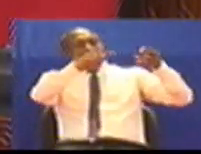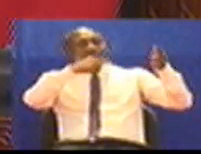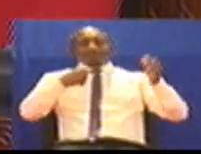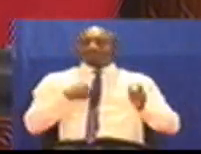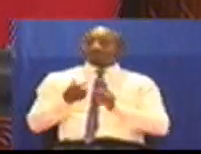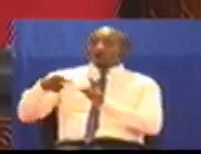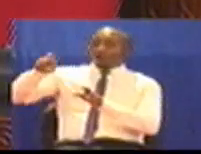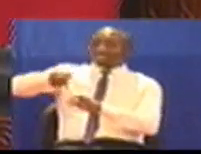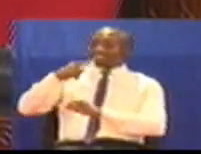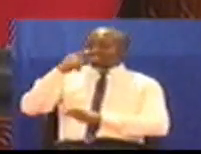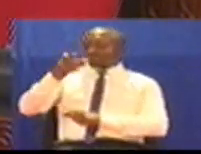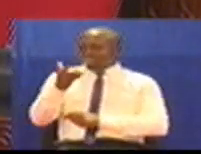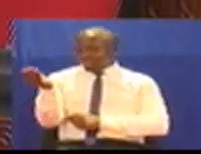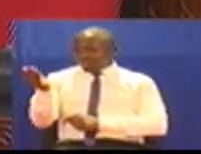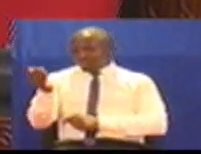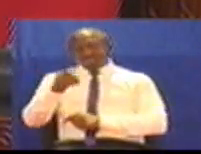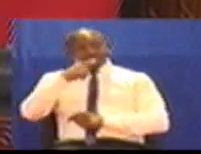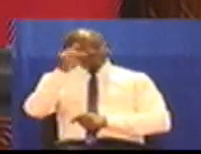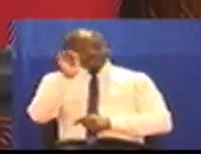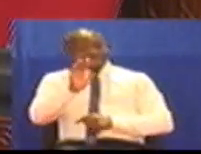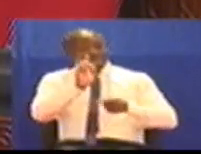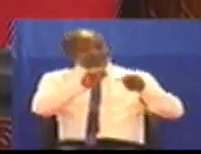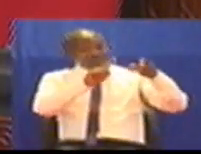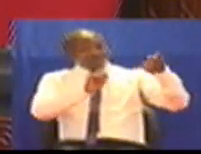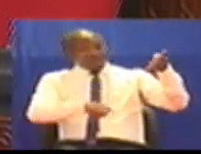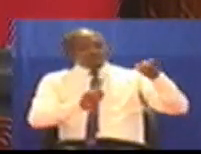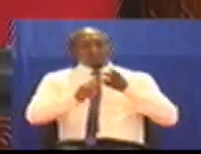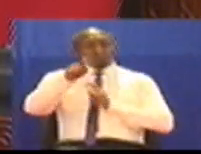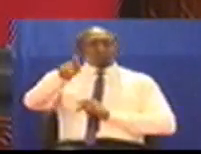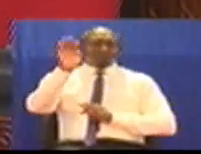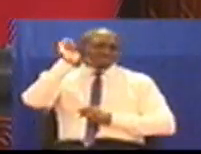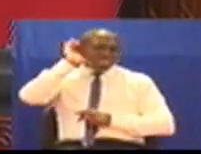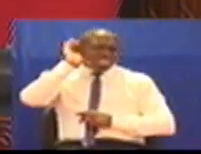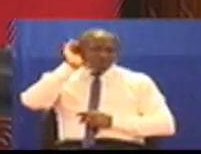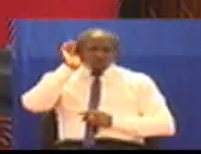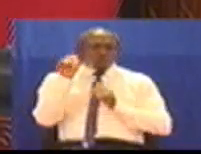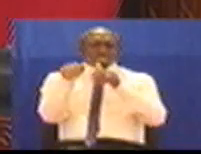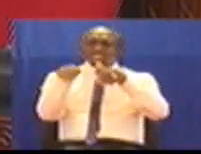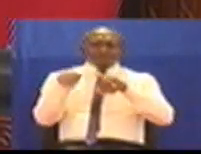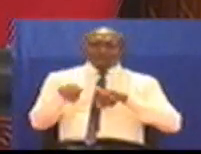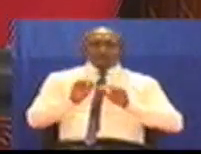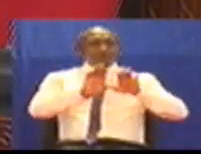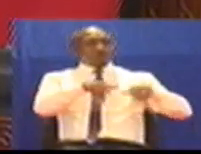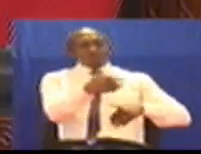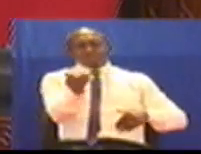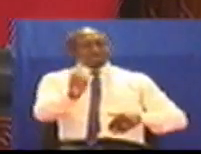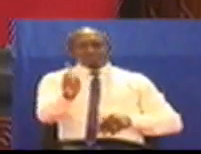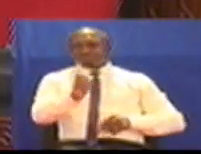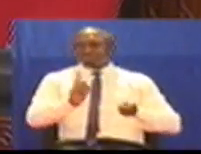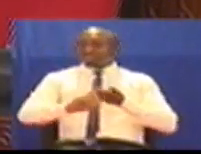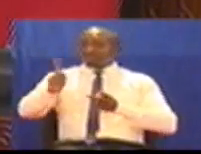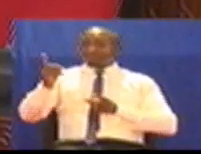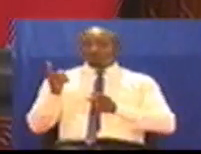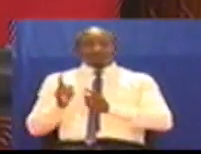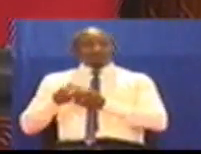moja. Miongoni mwa sifa alizokuwa nazo Mheshimiwa Jafu ni msikivu. Ana unyanyapaa kwa wabunge wenzake. Ukitoka